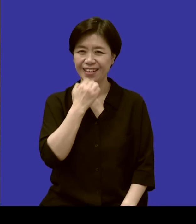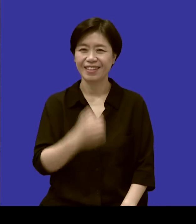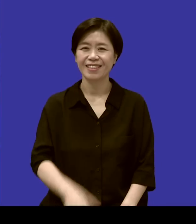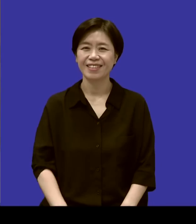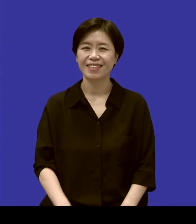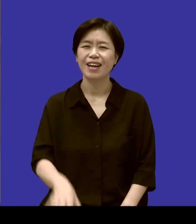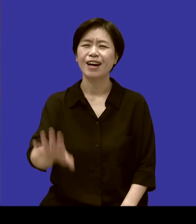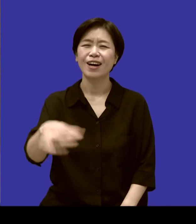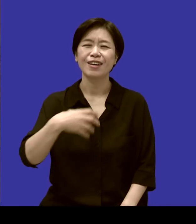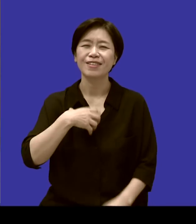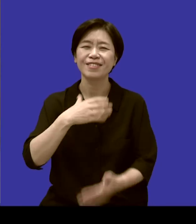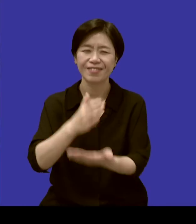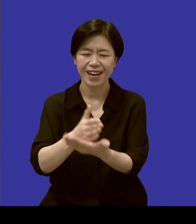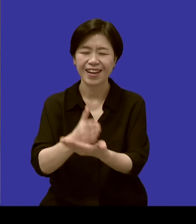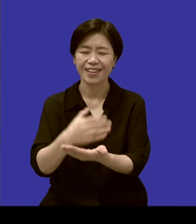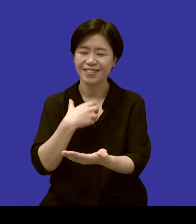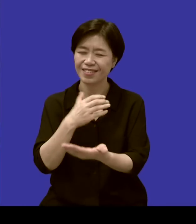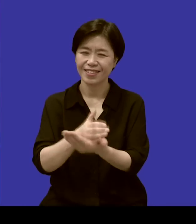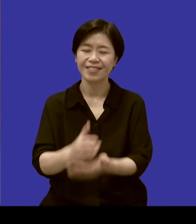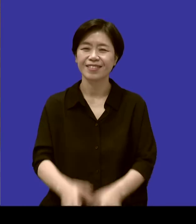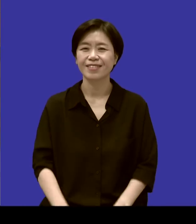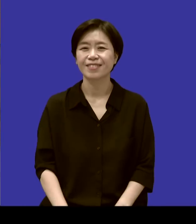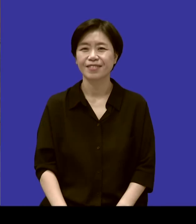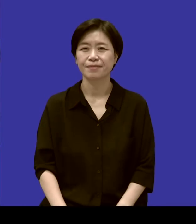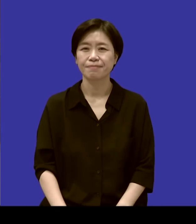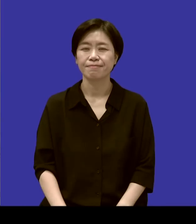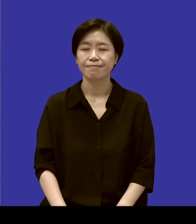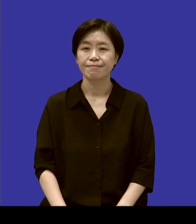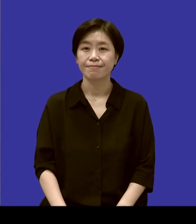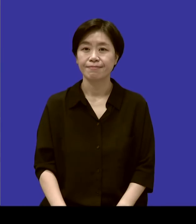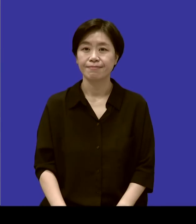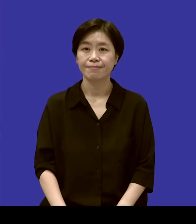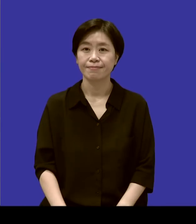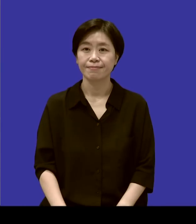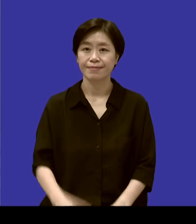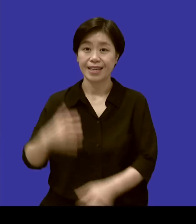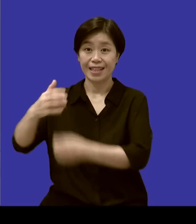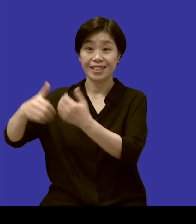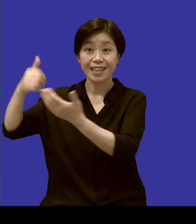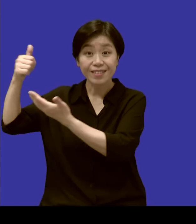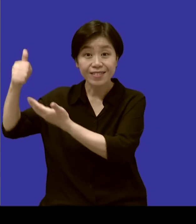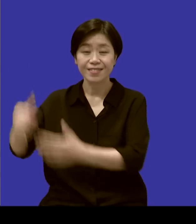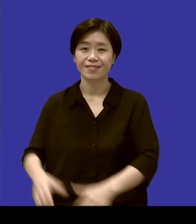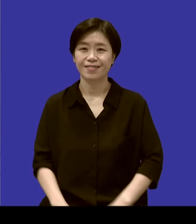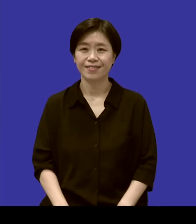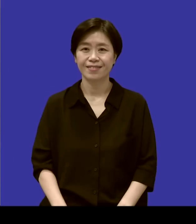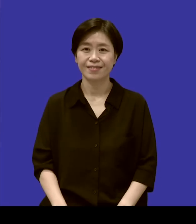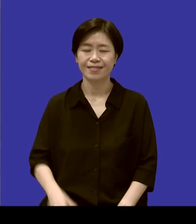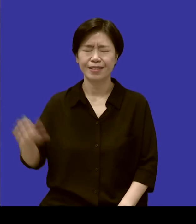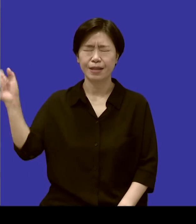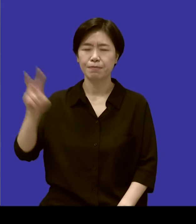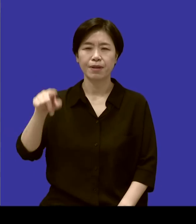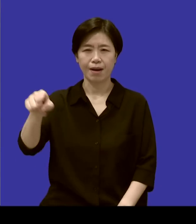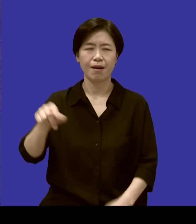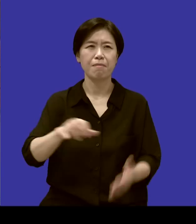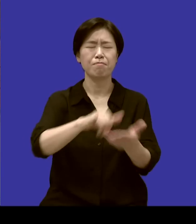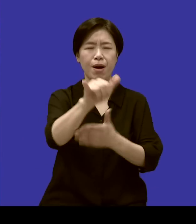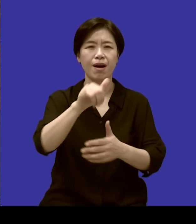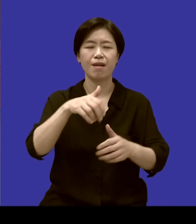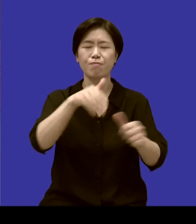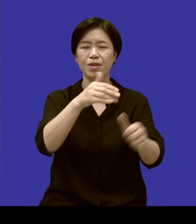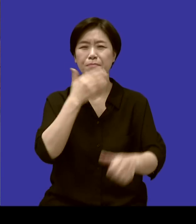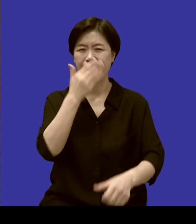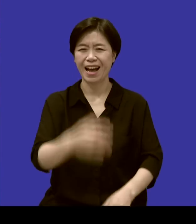너무 걱정하지 경직되네. 않으셔도 그래, 되고 걱정하지 않아요. 그건 이제 걱정하지 않으셔도 돼요. 하나님께서는 촛대를 확 옮기시는 분이시기도